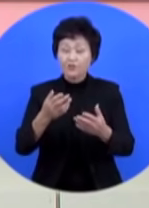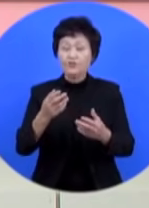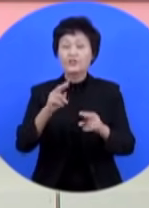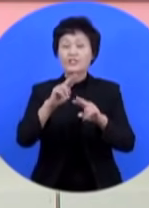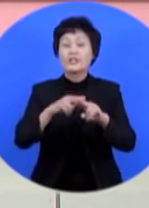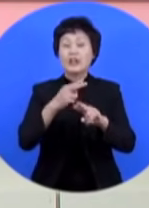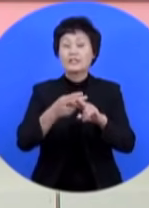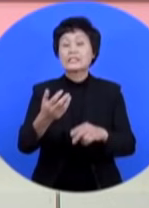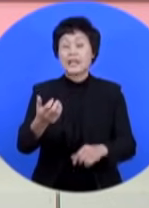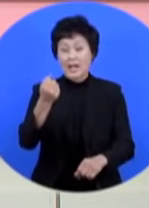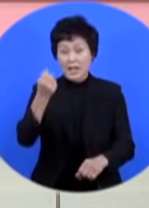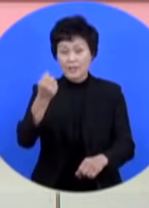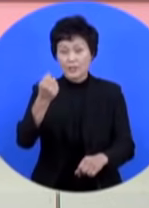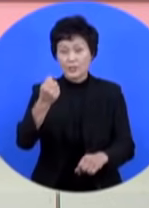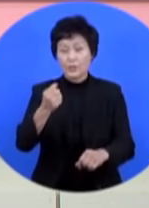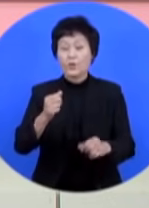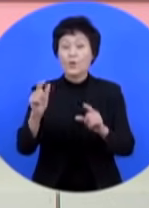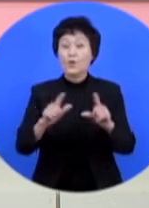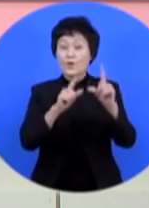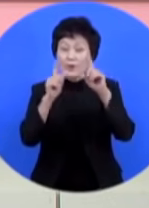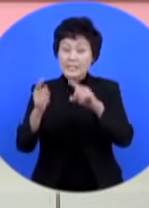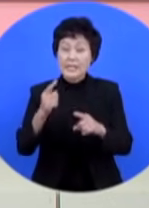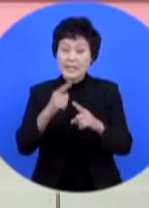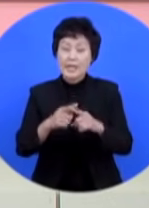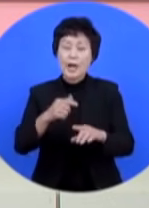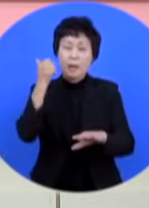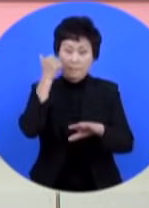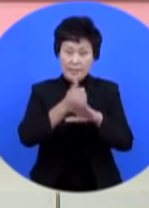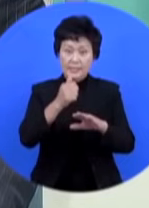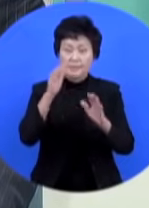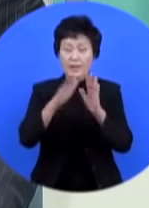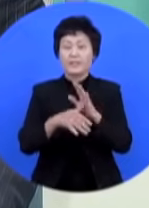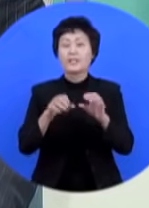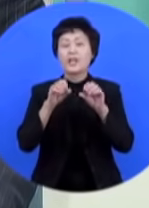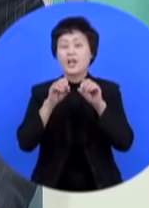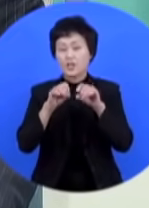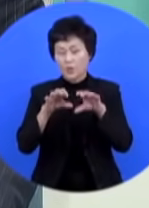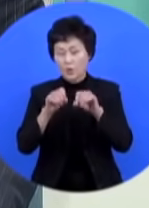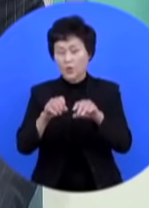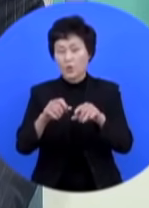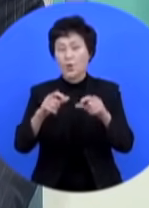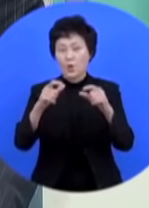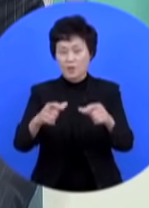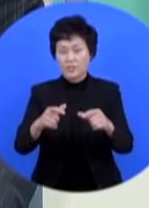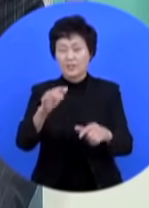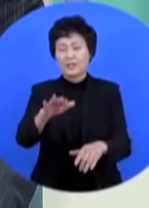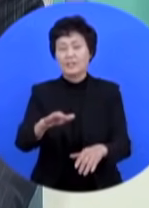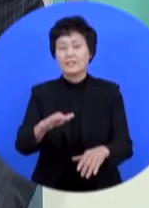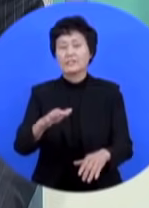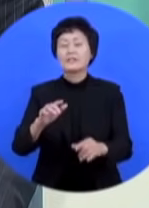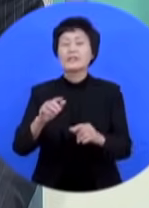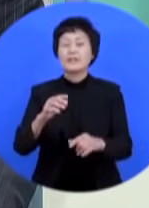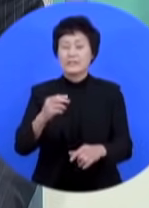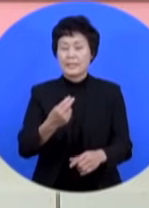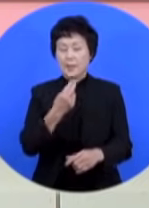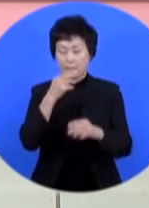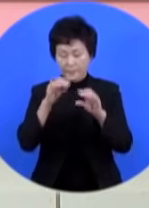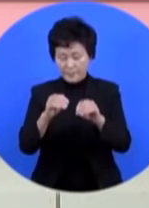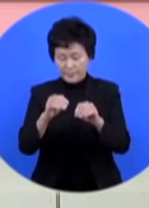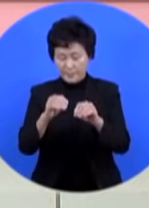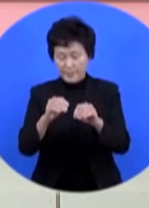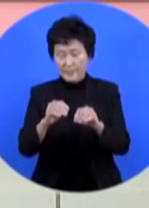마지막 순간은 선교지에서 바치겠다 그 얘기를 했는데 그래요? 그날이 너무 그렇게 빨리 올 줄은 제가